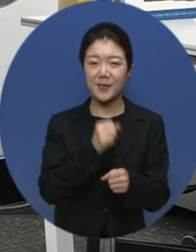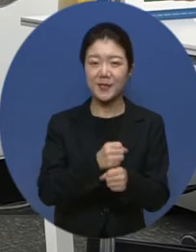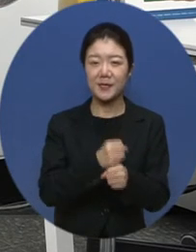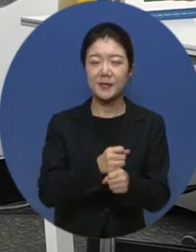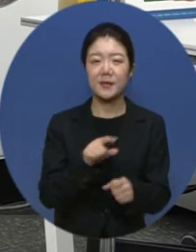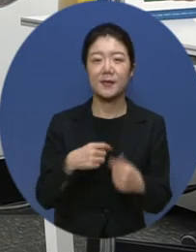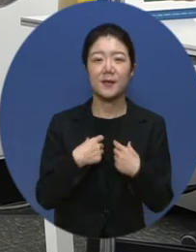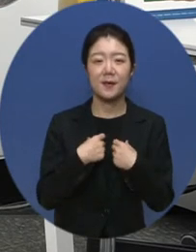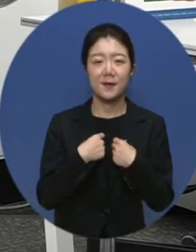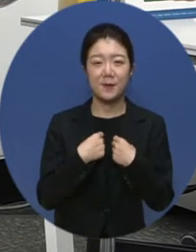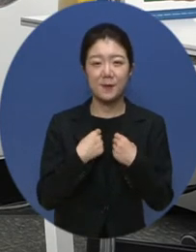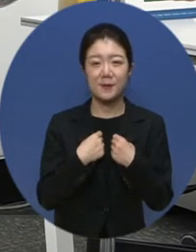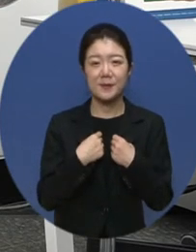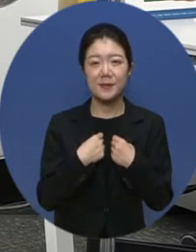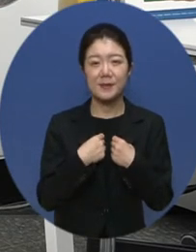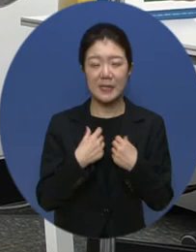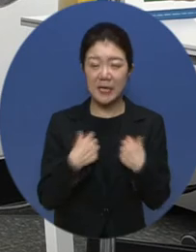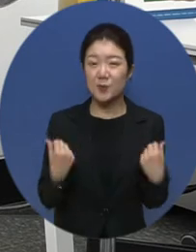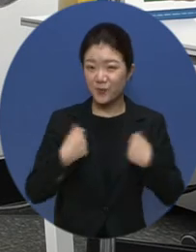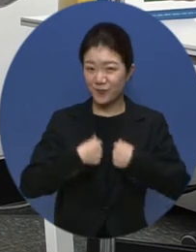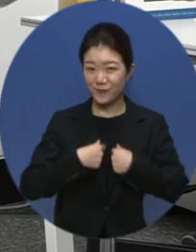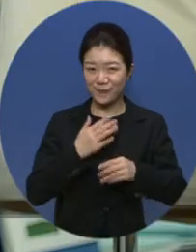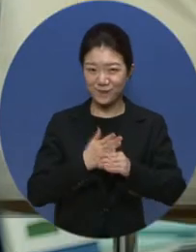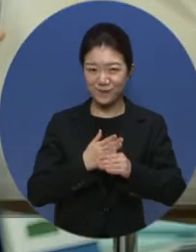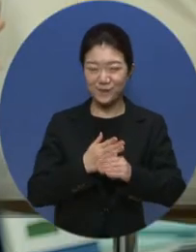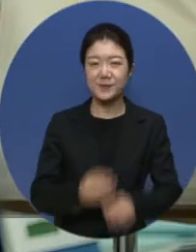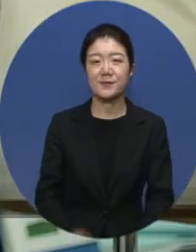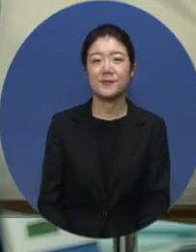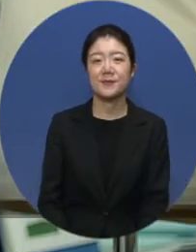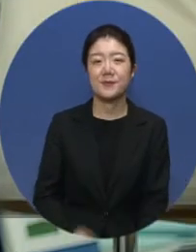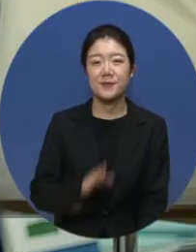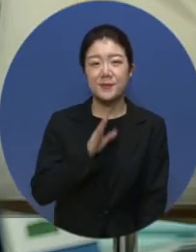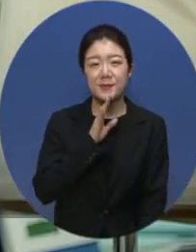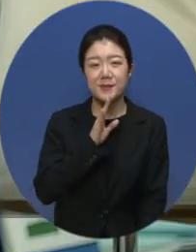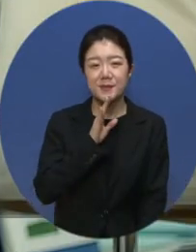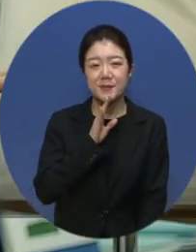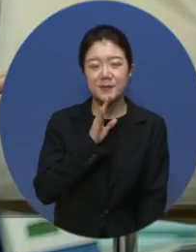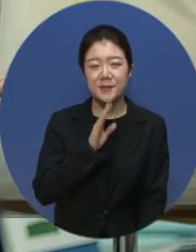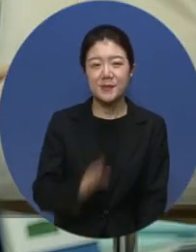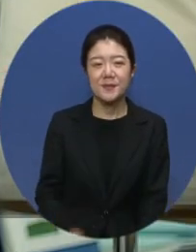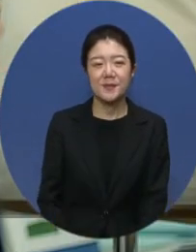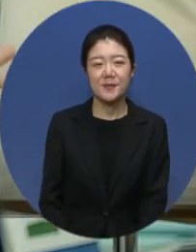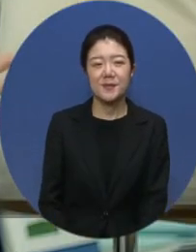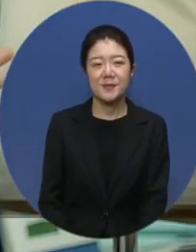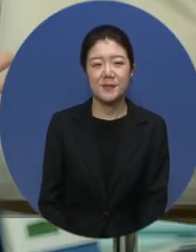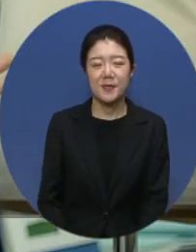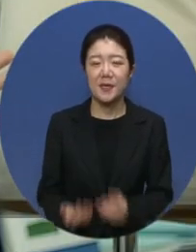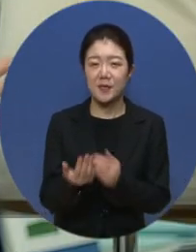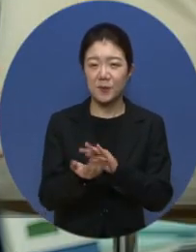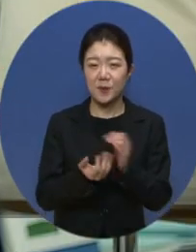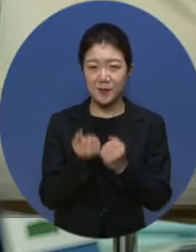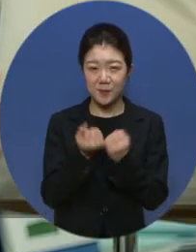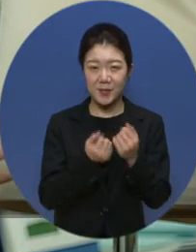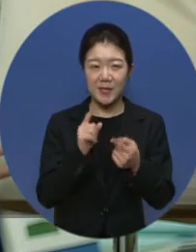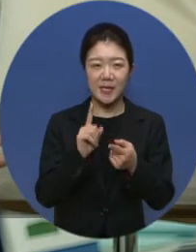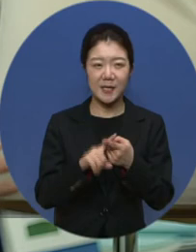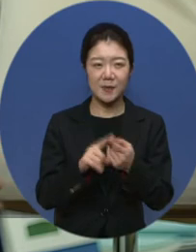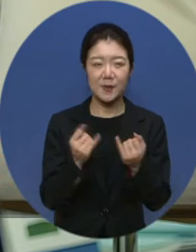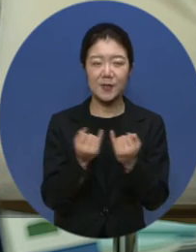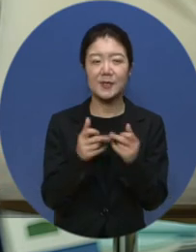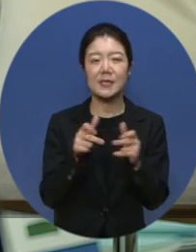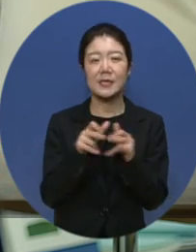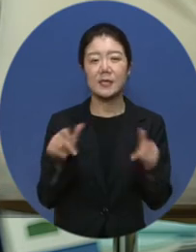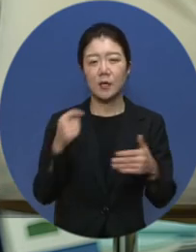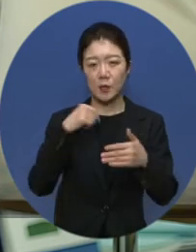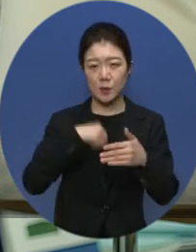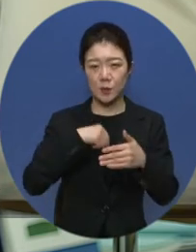이 옷은 지금 저도 입고 있는데, 정말, 아까 말씀드렸던 것처럼 여성